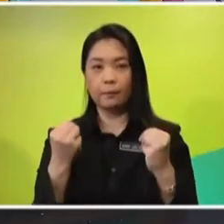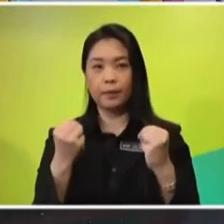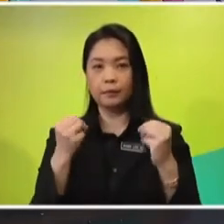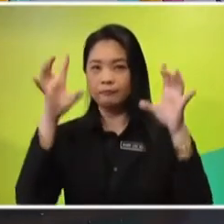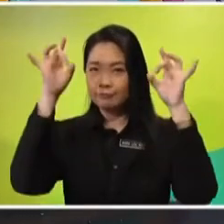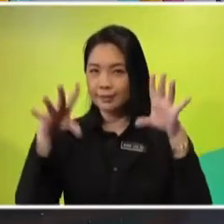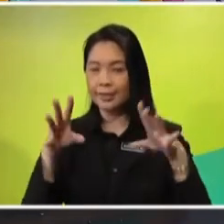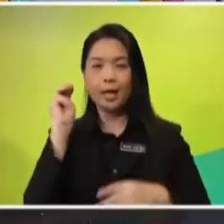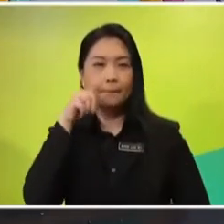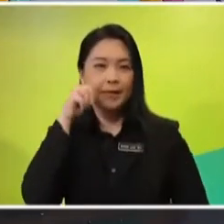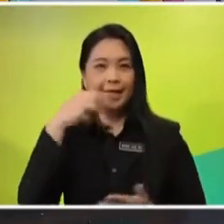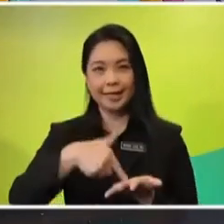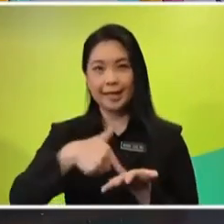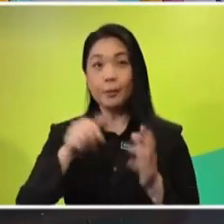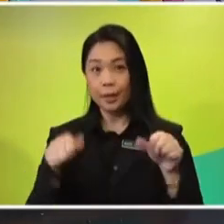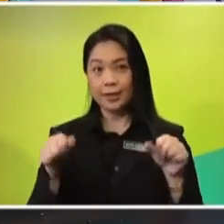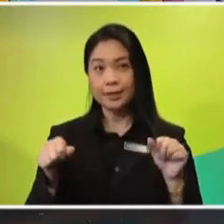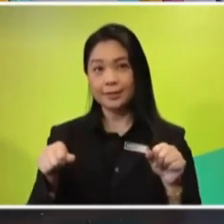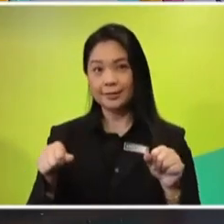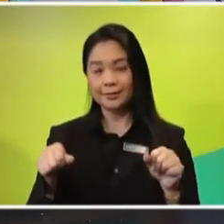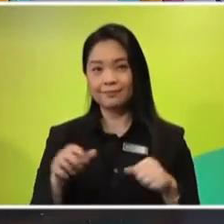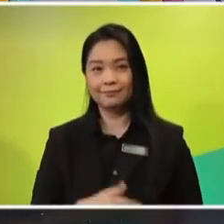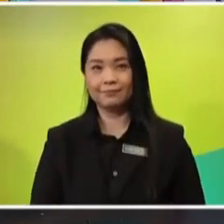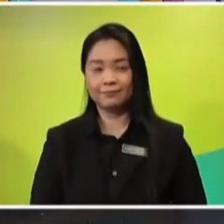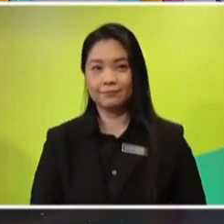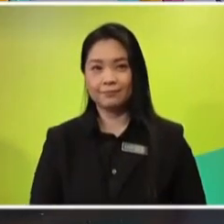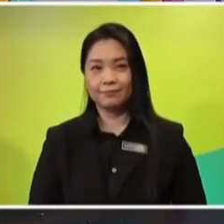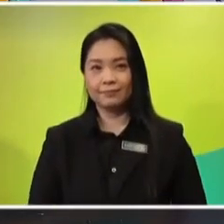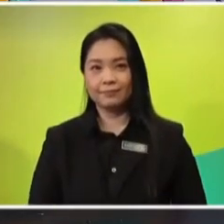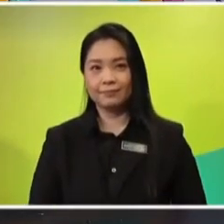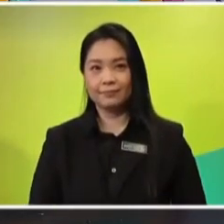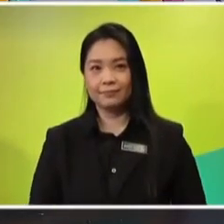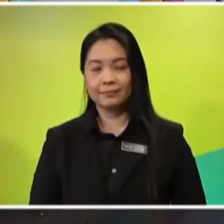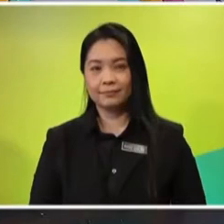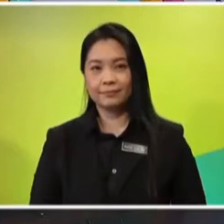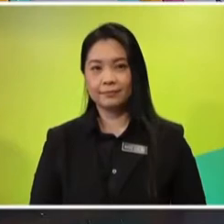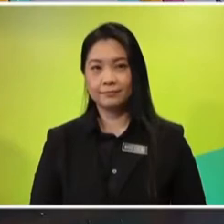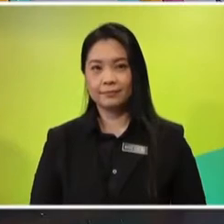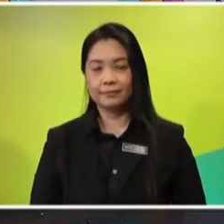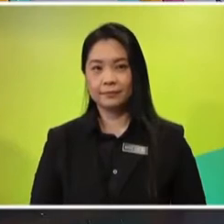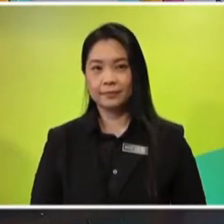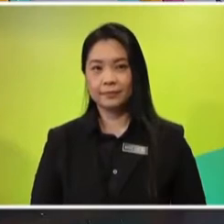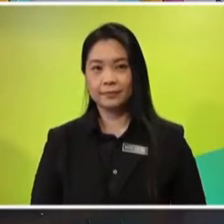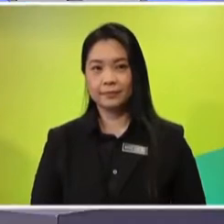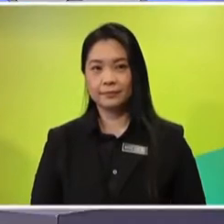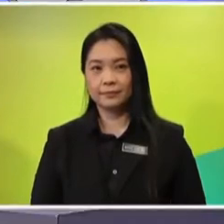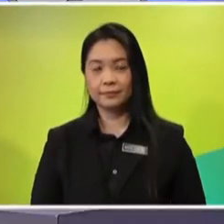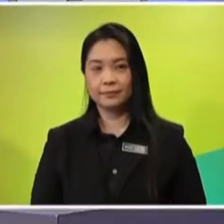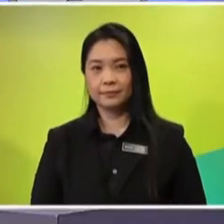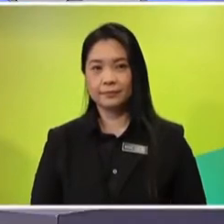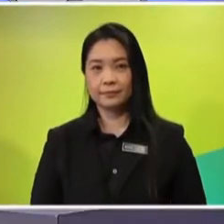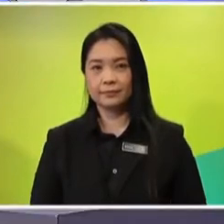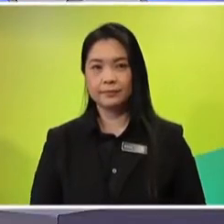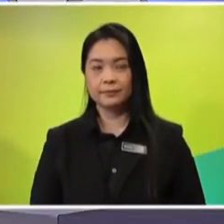Mira lagi last, boleh tak? Boleh, cikgu. Alright. Okey. Nampak tak, Mira? Nampak, cikgu. Okey,